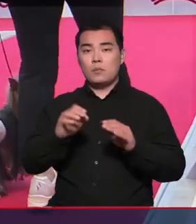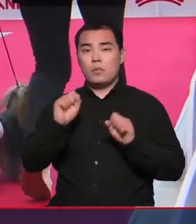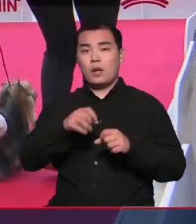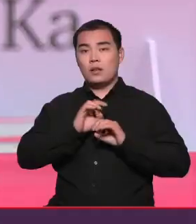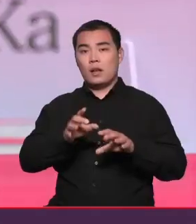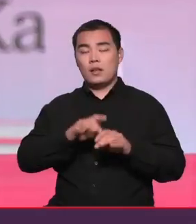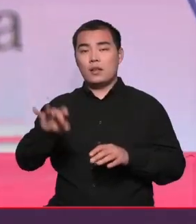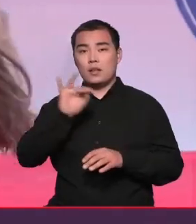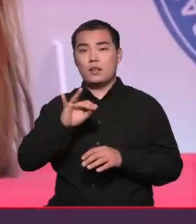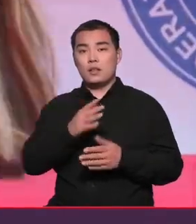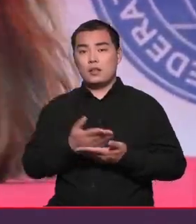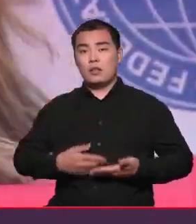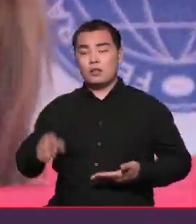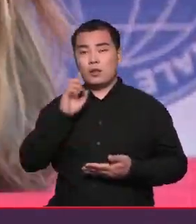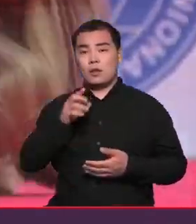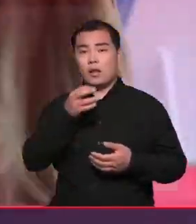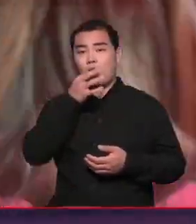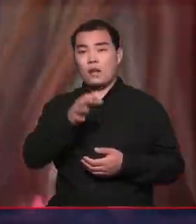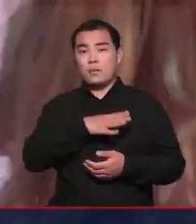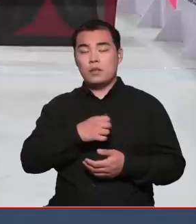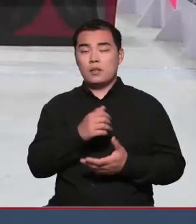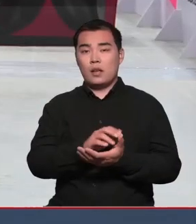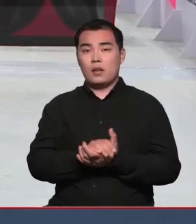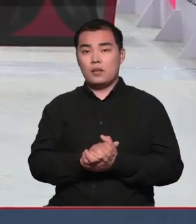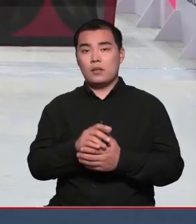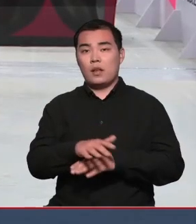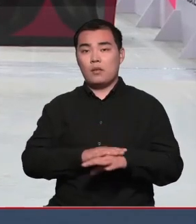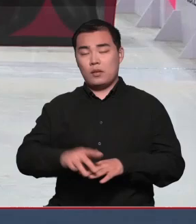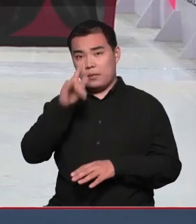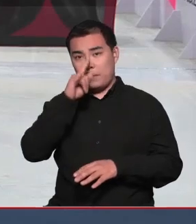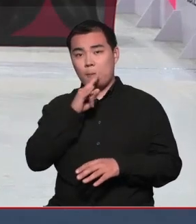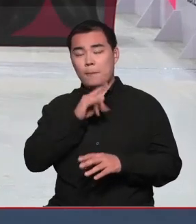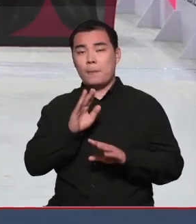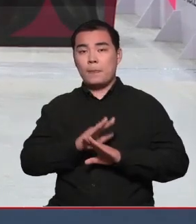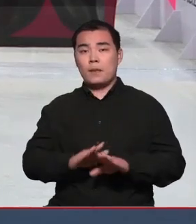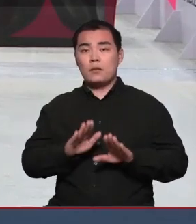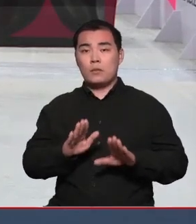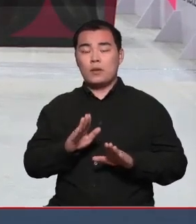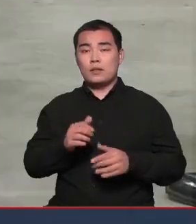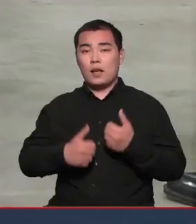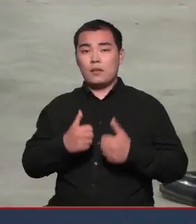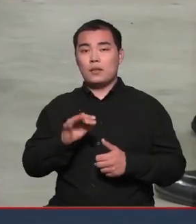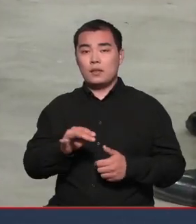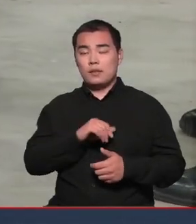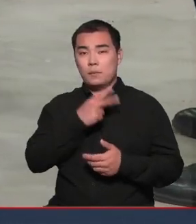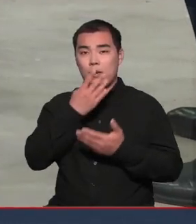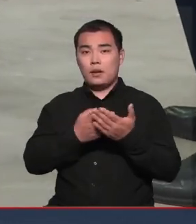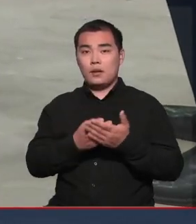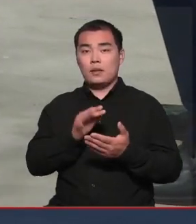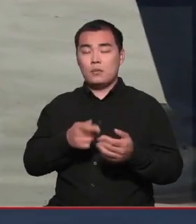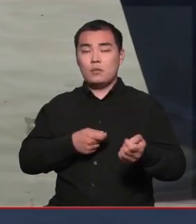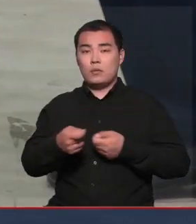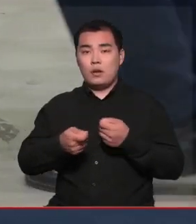назвать исторической для нашей страны, считают в Союзе кинологов Казахстана. Это не просто соревнование или демонстрация красоты собак.